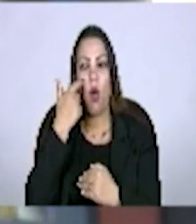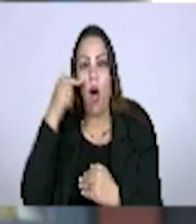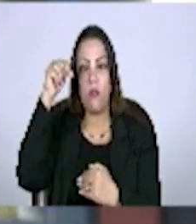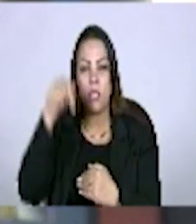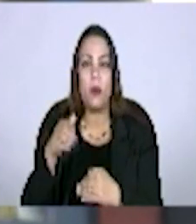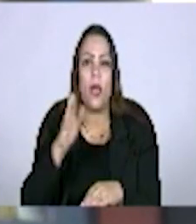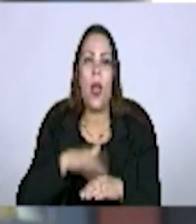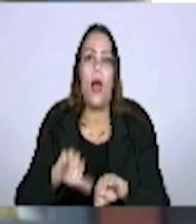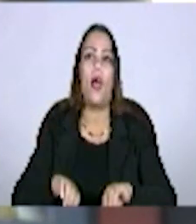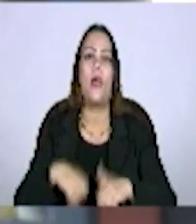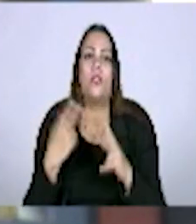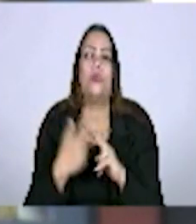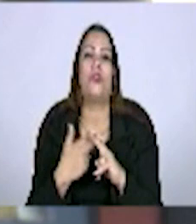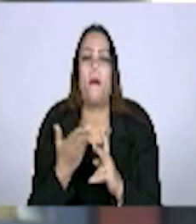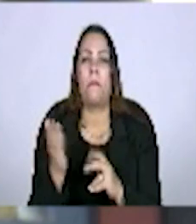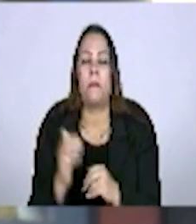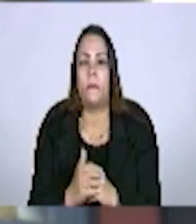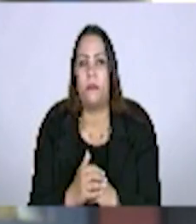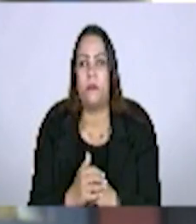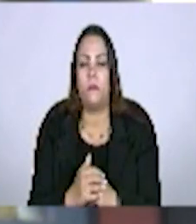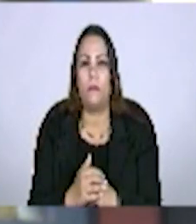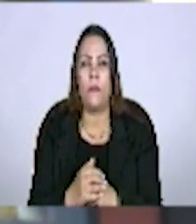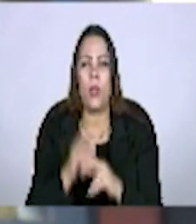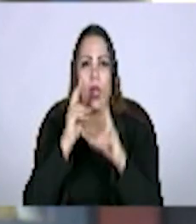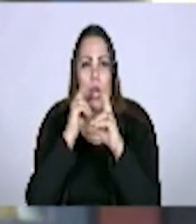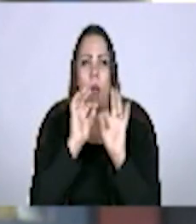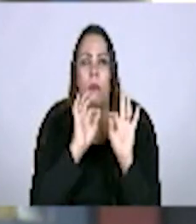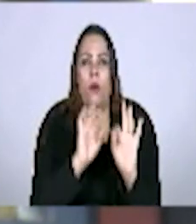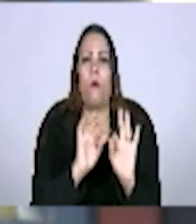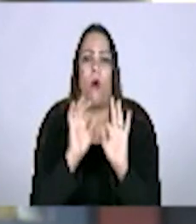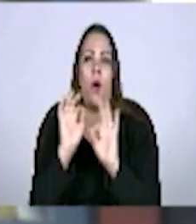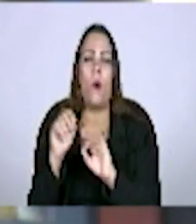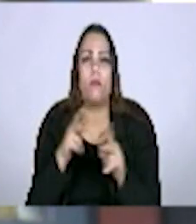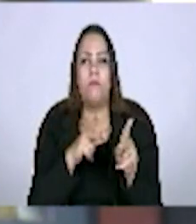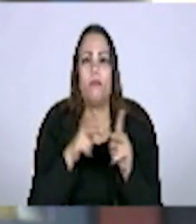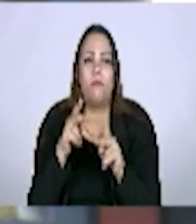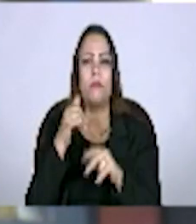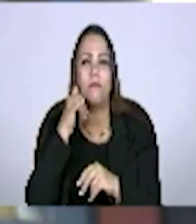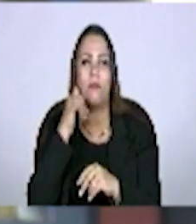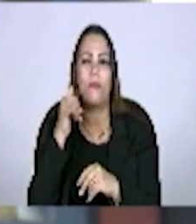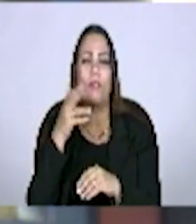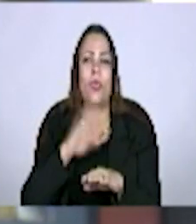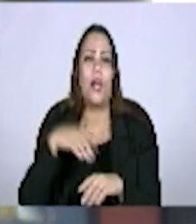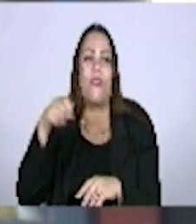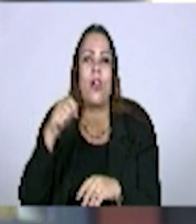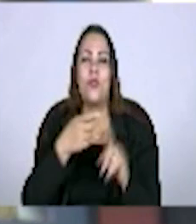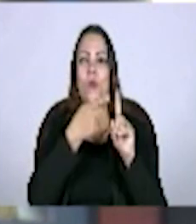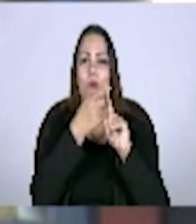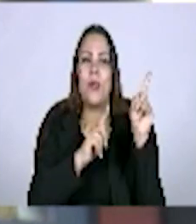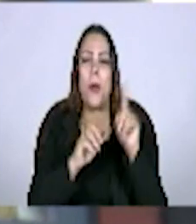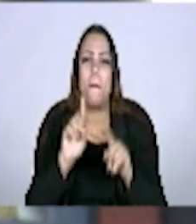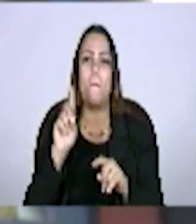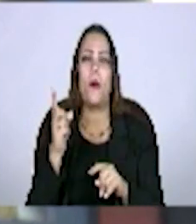حياه المدنيين نفس الكلام نقل عن رئيس الوزراء